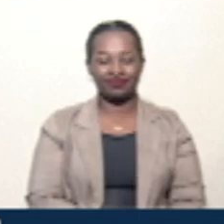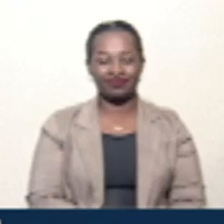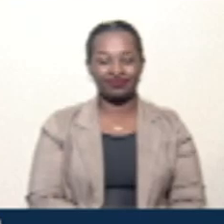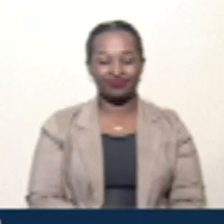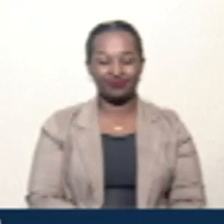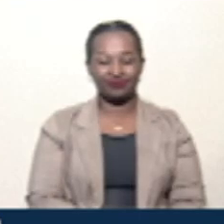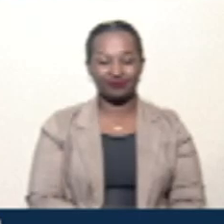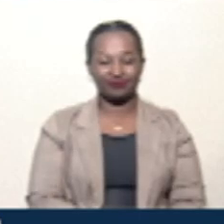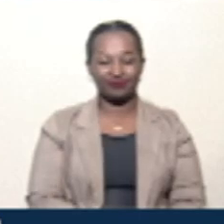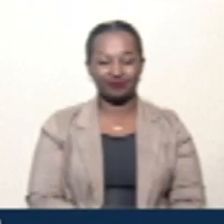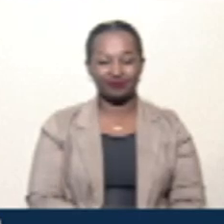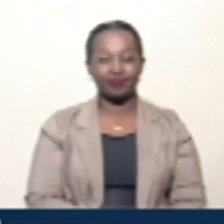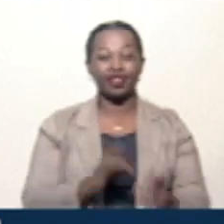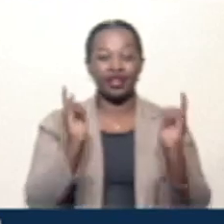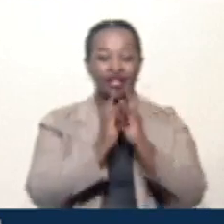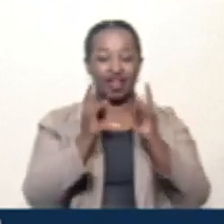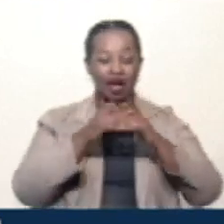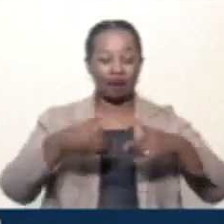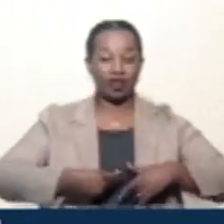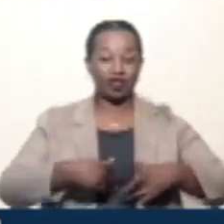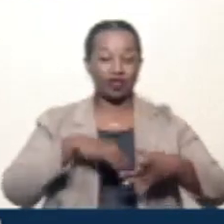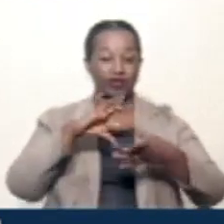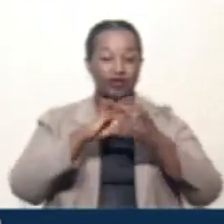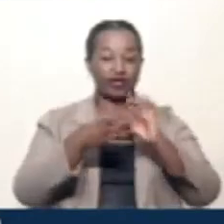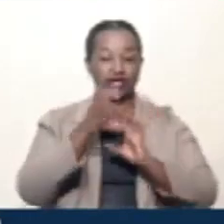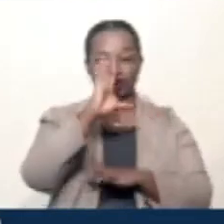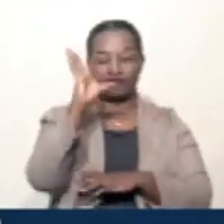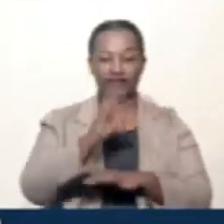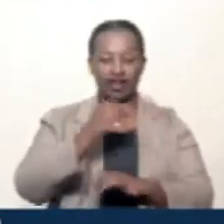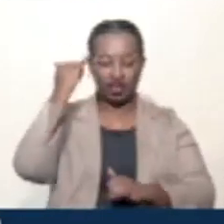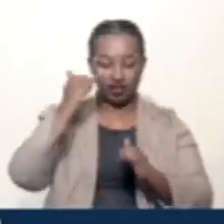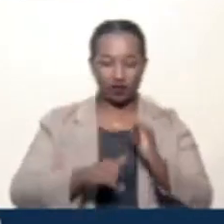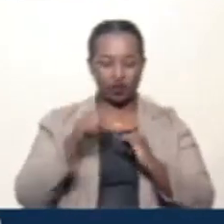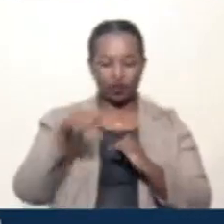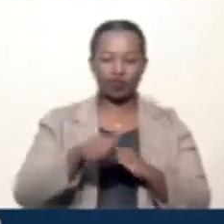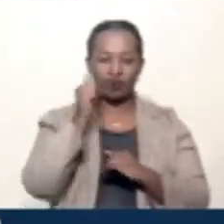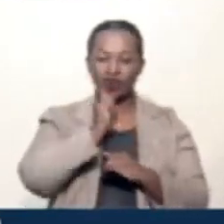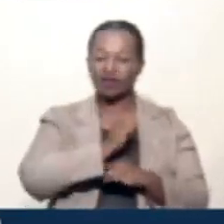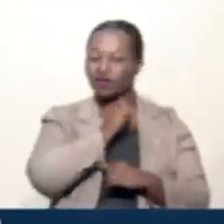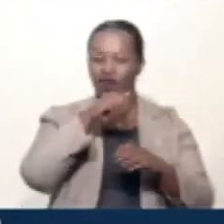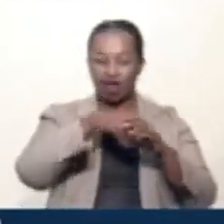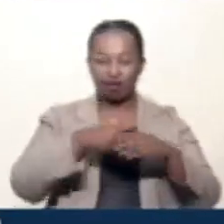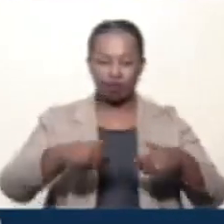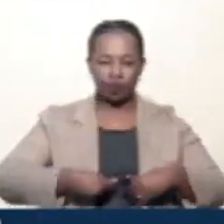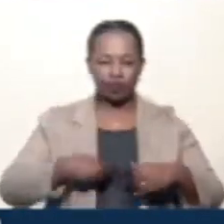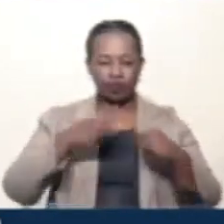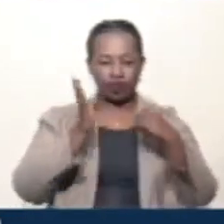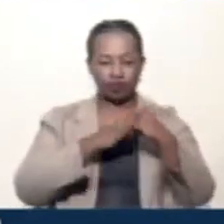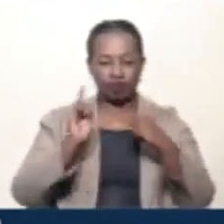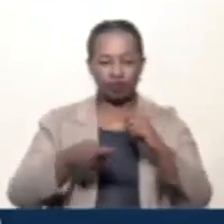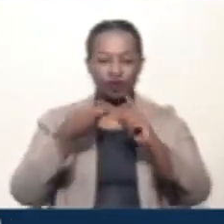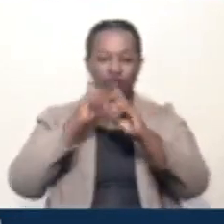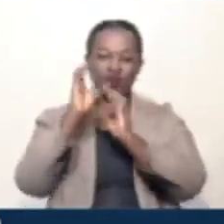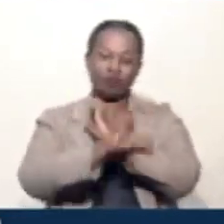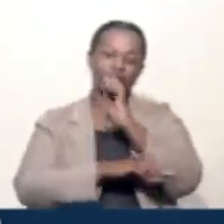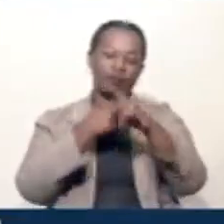countries need inama ya Youth Connect Africa isoje kuri wa gatandatu yitabiriwe n'urubyiruko rusaga 900 ruturutse mu bihugu bitandukanye